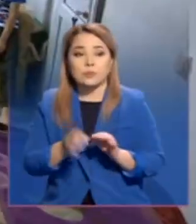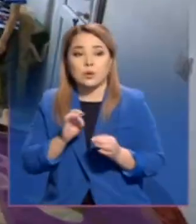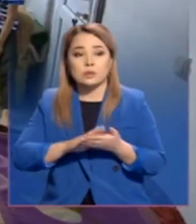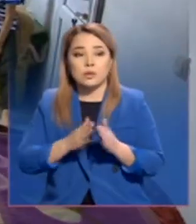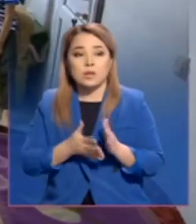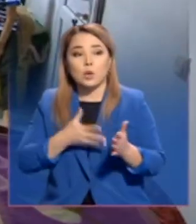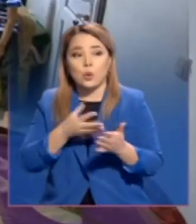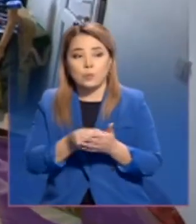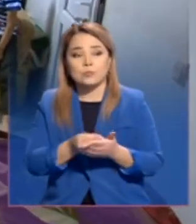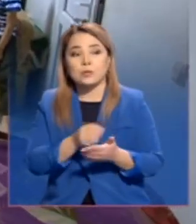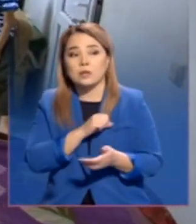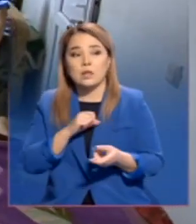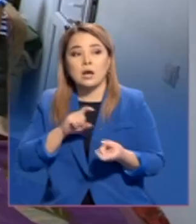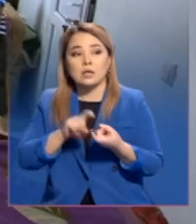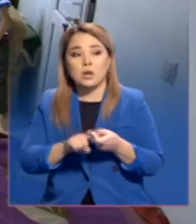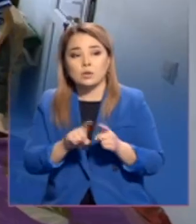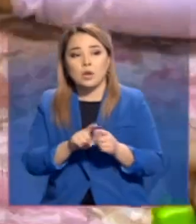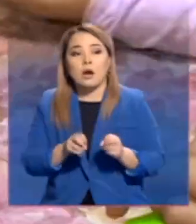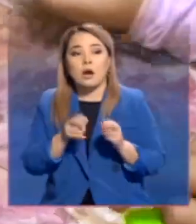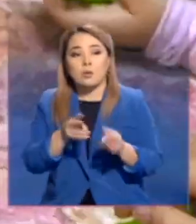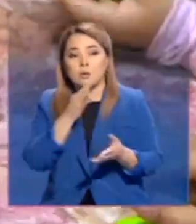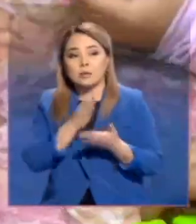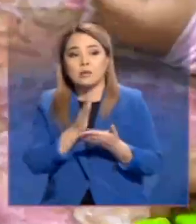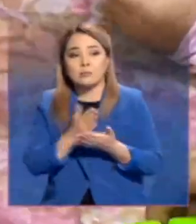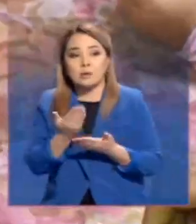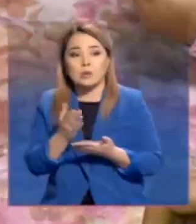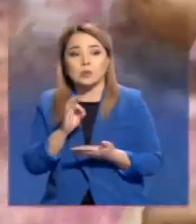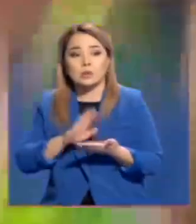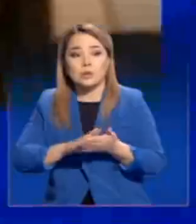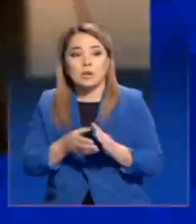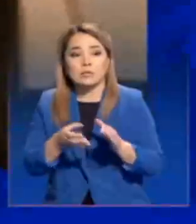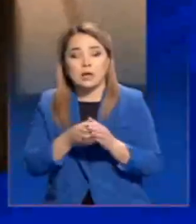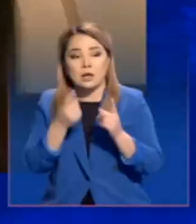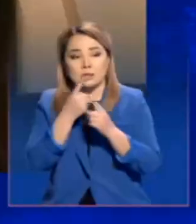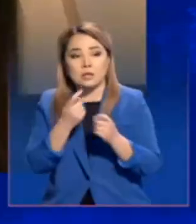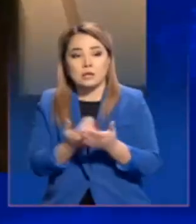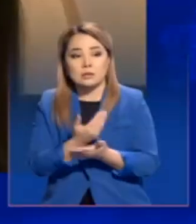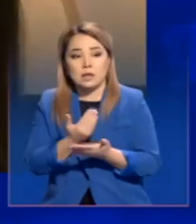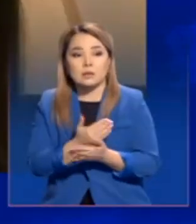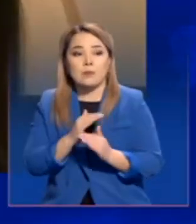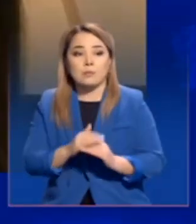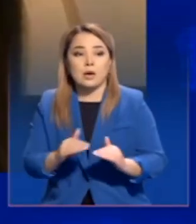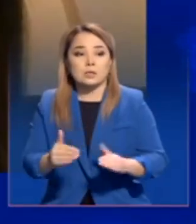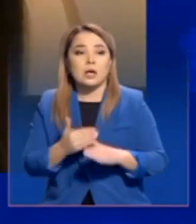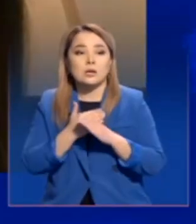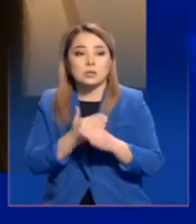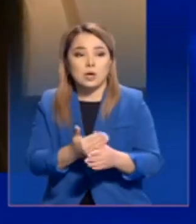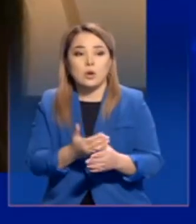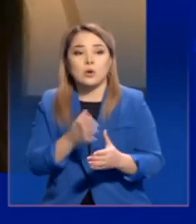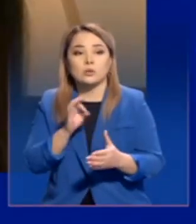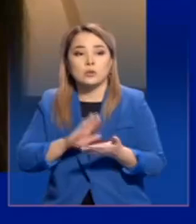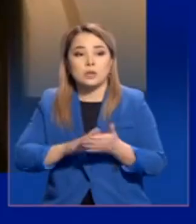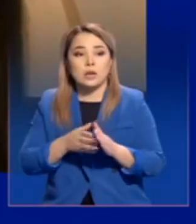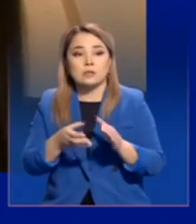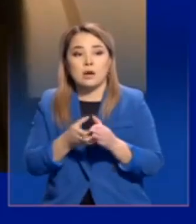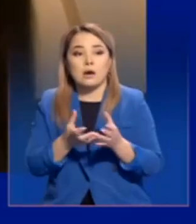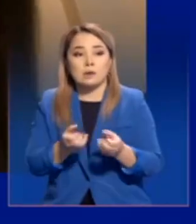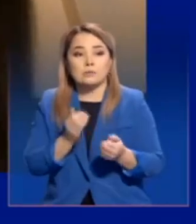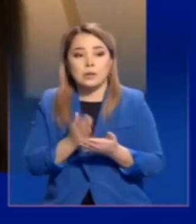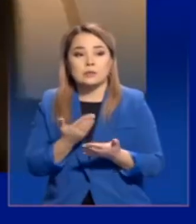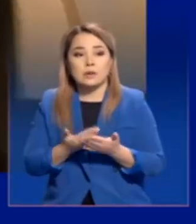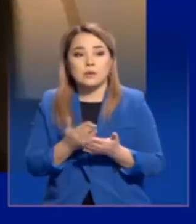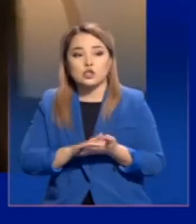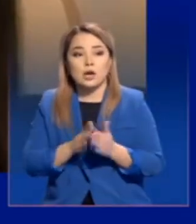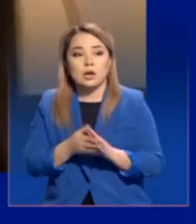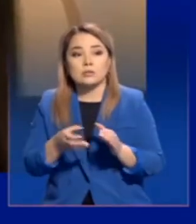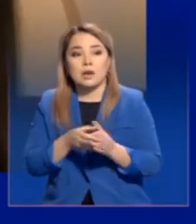Әлеуметтік төлемдердің масылдыққа әкелу қаупі барын айтады әлеуметтанушы. Әлеуметтік көмекті алатын жаңағы